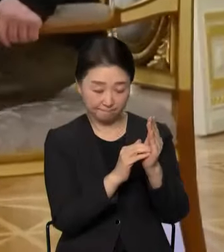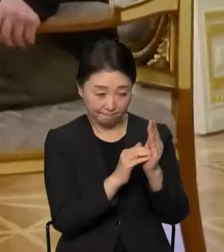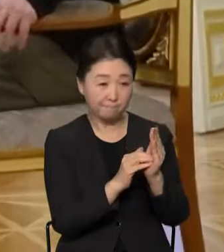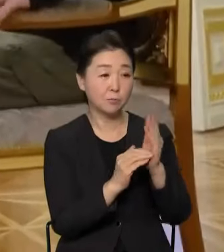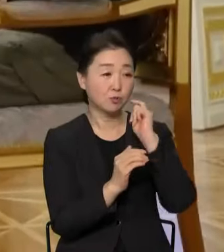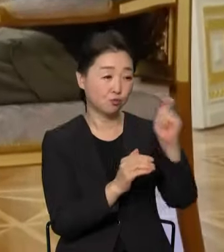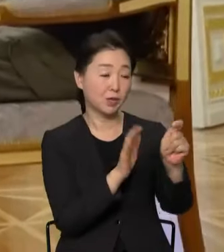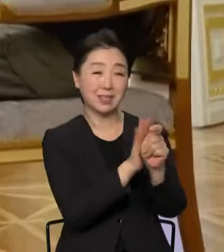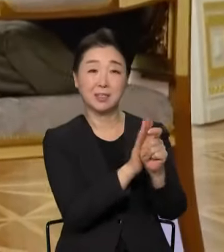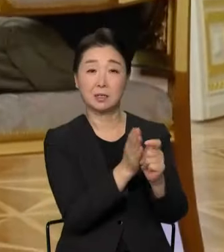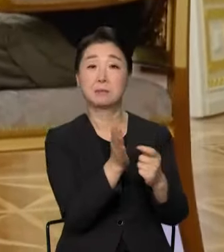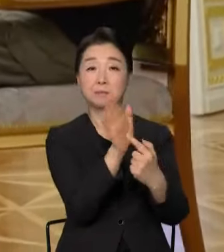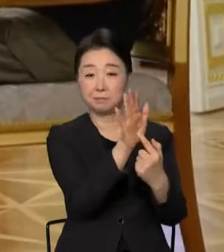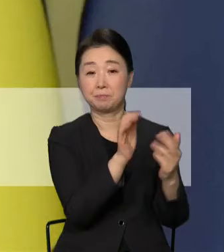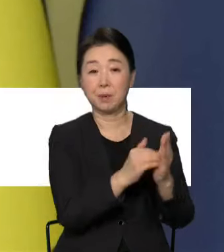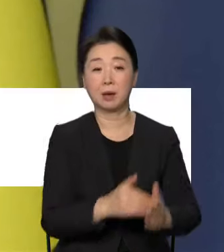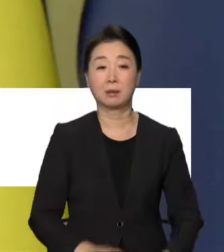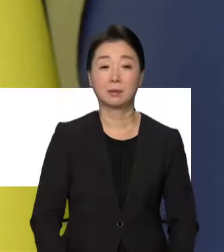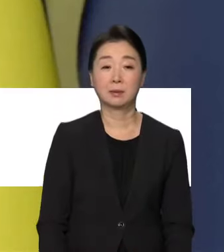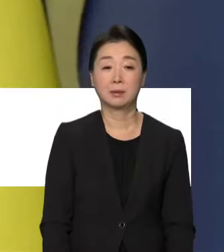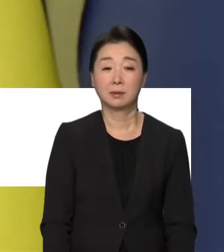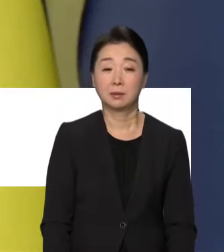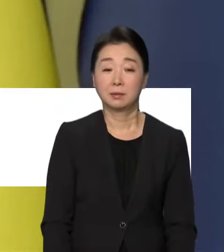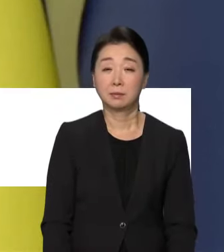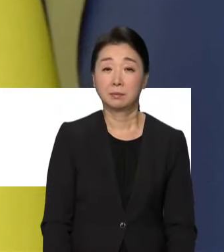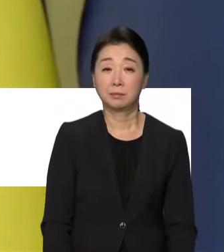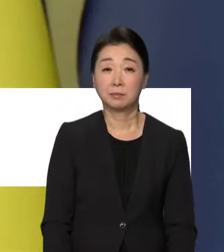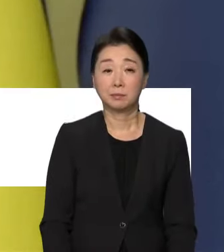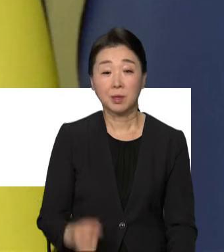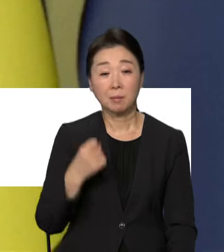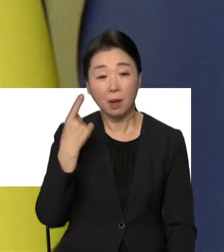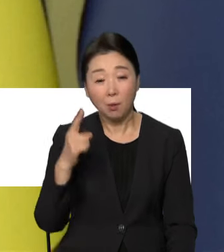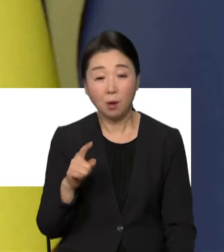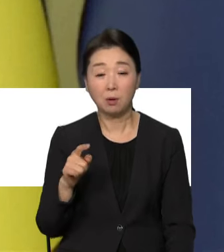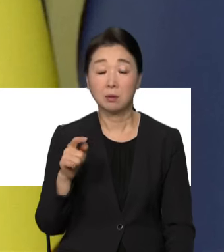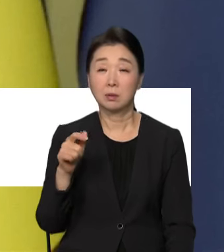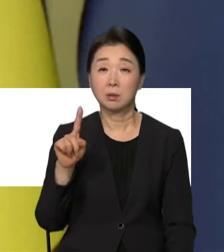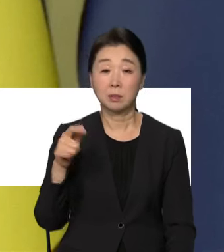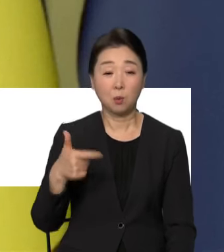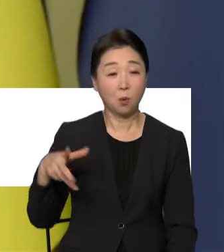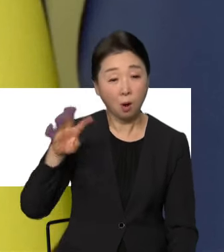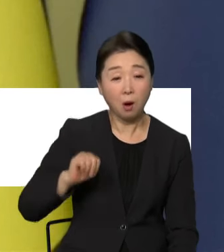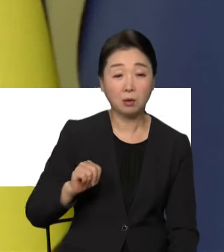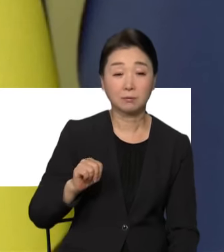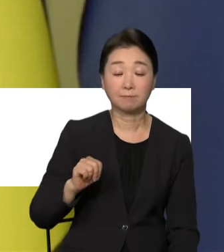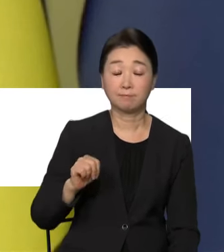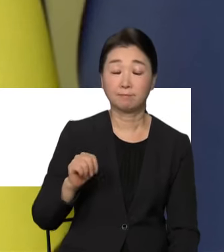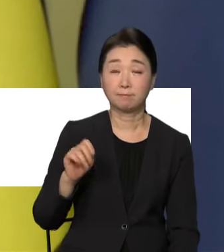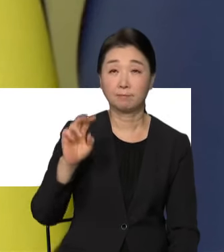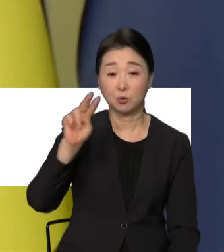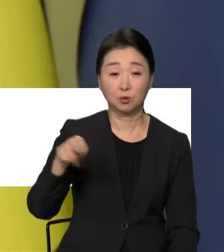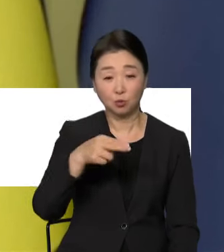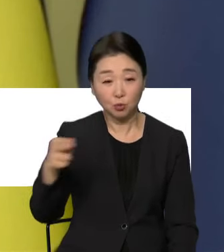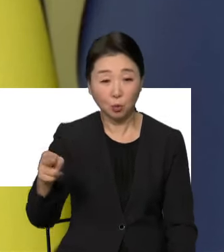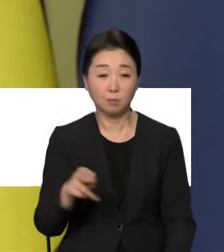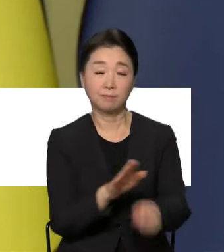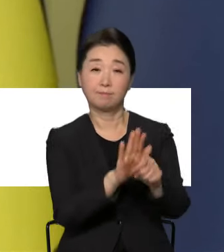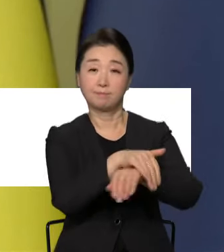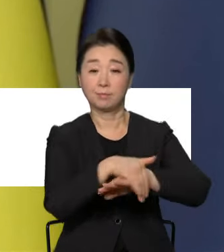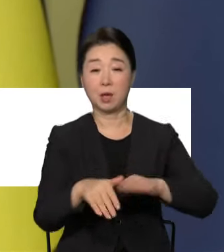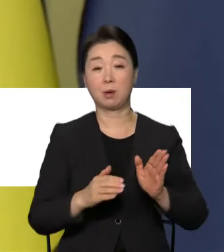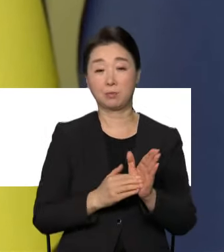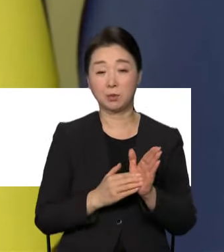보냈습니다. We plan to provide for a full year every month